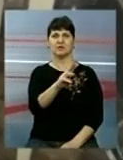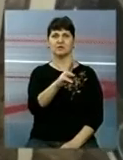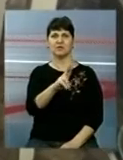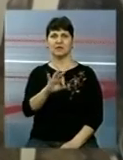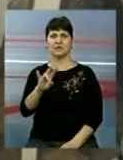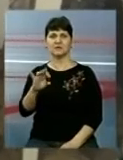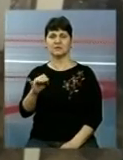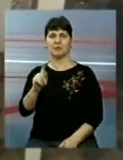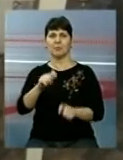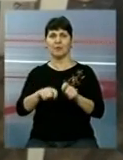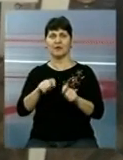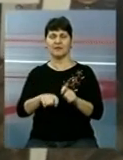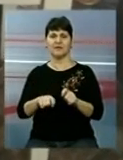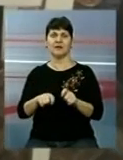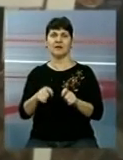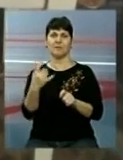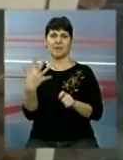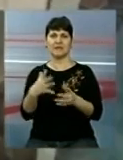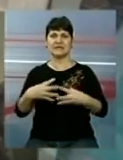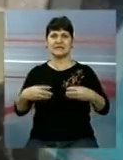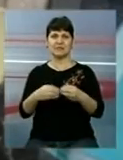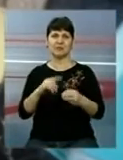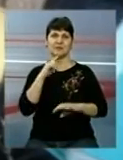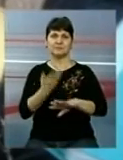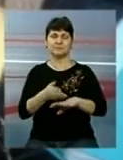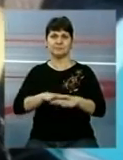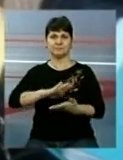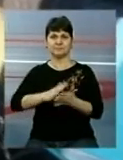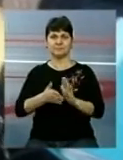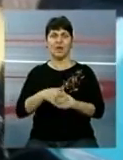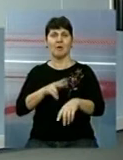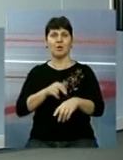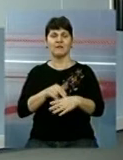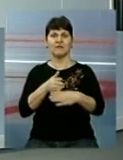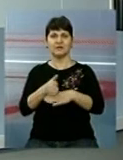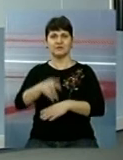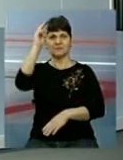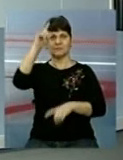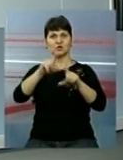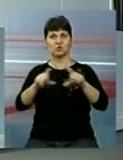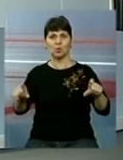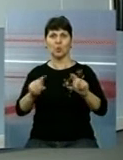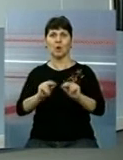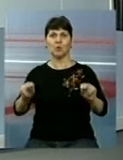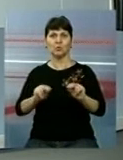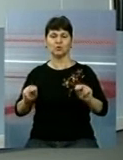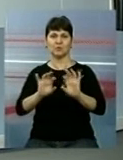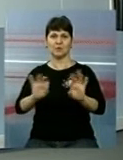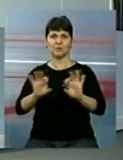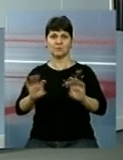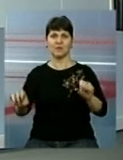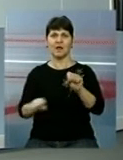які опинилися у складних життєвих обставинах. Також поліцейський відвідав школу і розповів учням про травмування дітей та